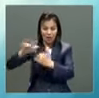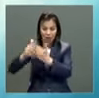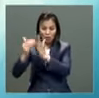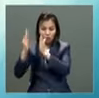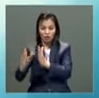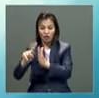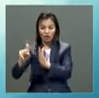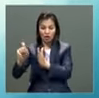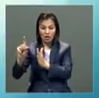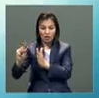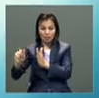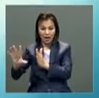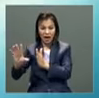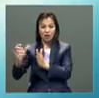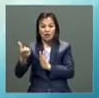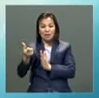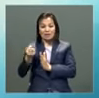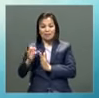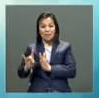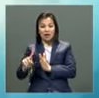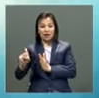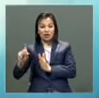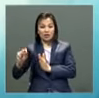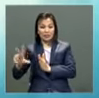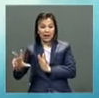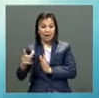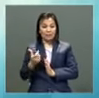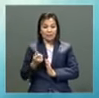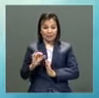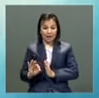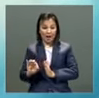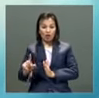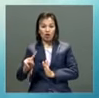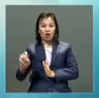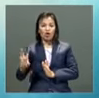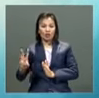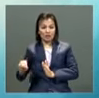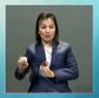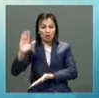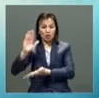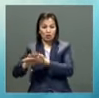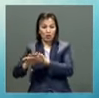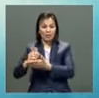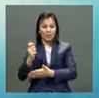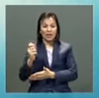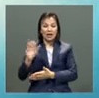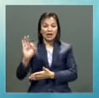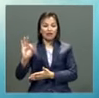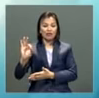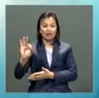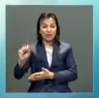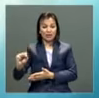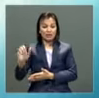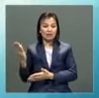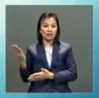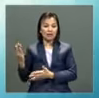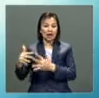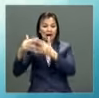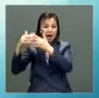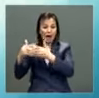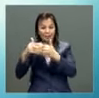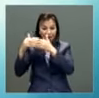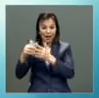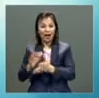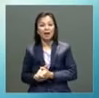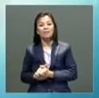129คน18มาอีก123แล้ว19มาอีก160ต้องกระจายกันมานะครับ17นี่จะบวก